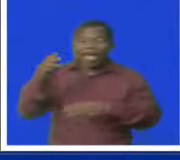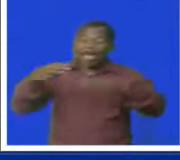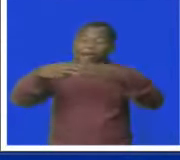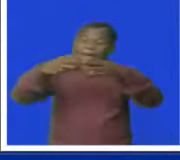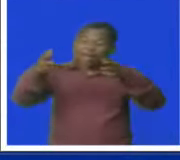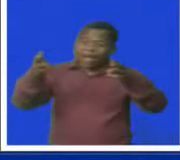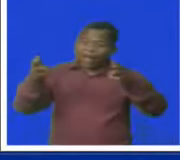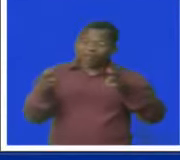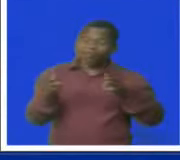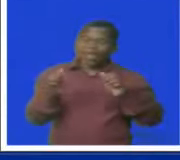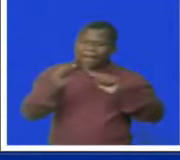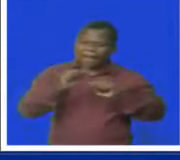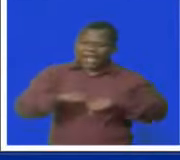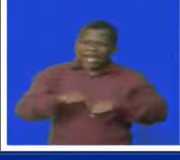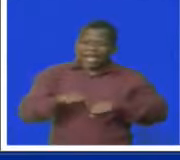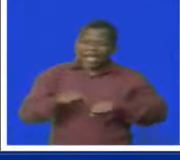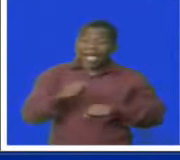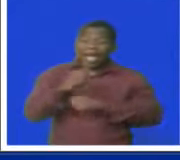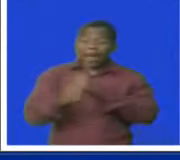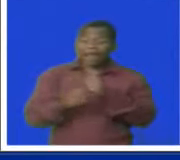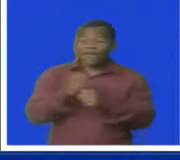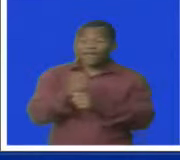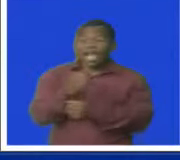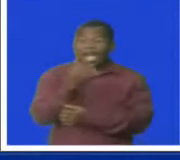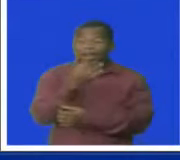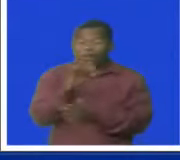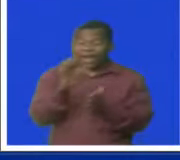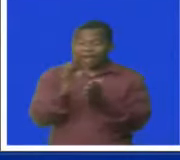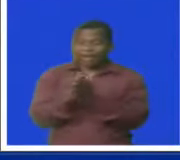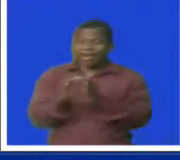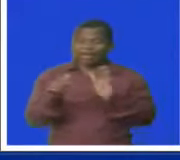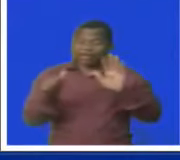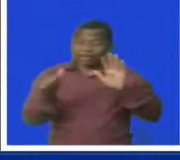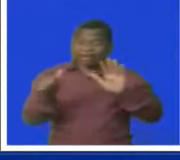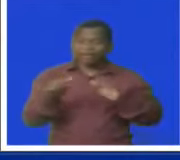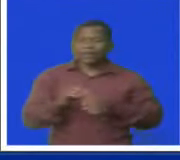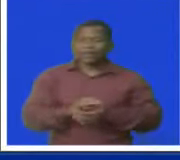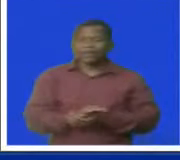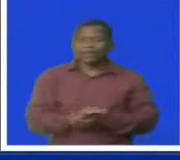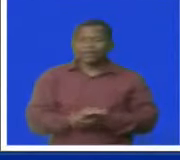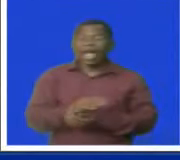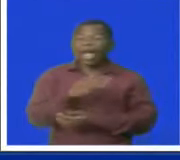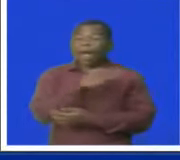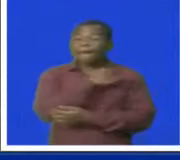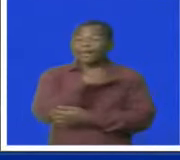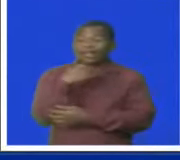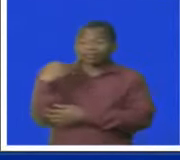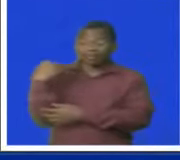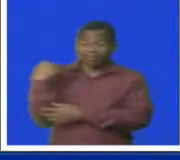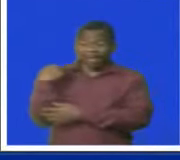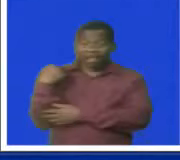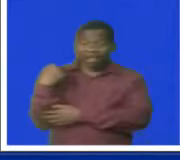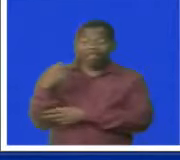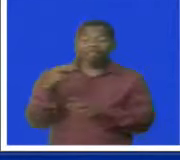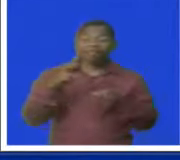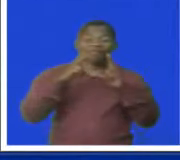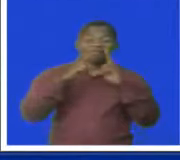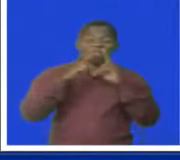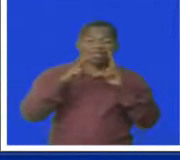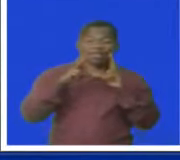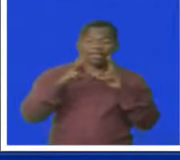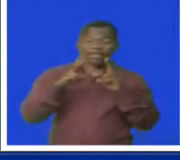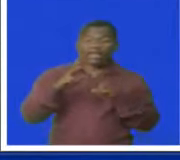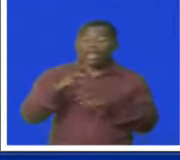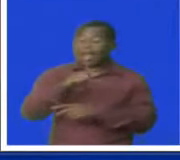ngomnyaka wanga-2016. Induna yethu kuvakasha Moses Vilakati ikhuluma emhlanganweni lobubanjwe Happy Valley ezulwini ithi kubalulekile ukuthi